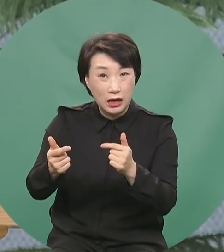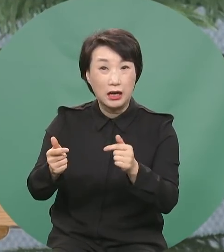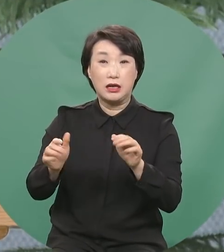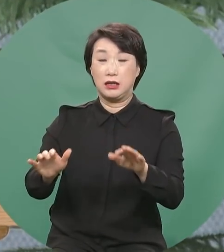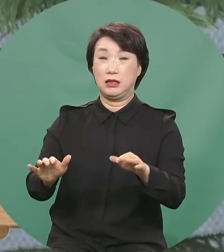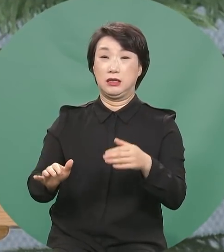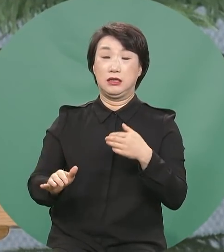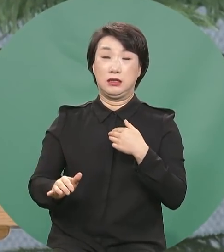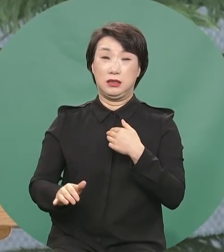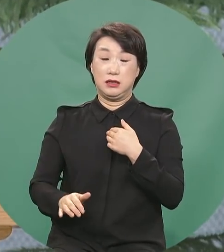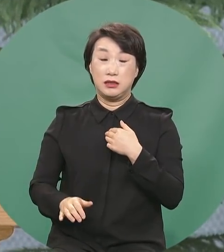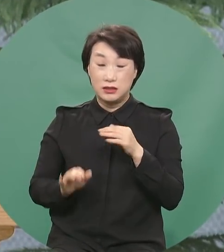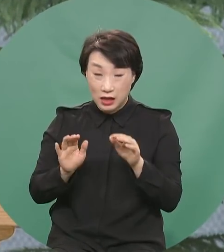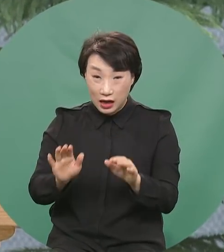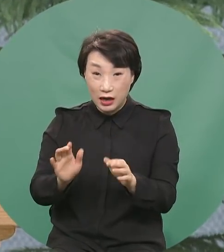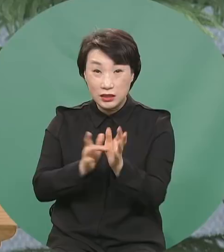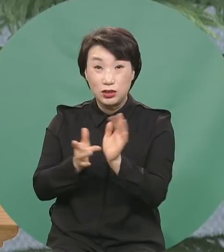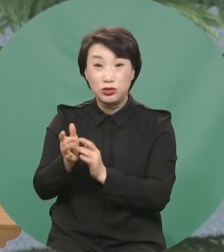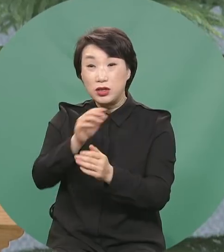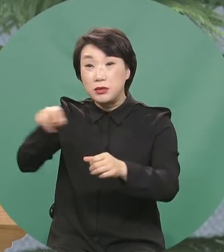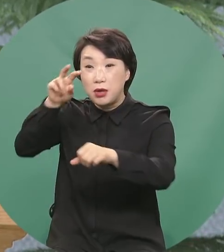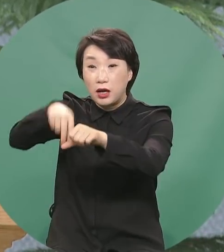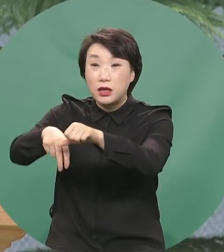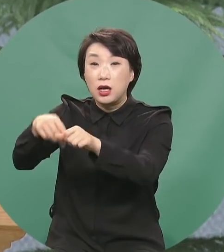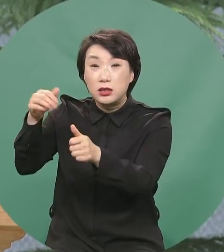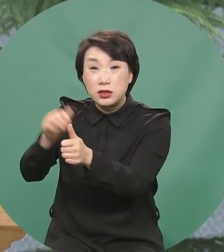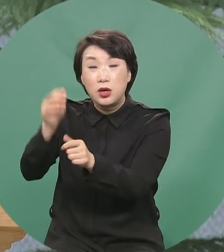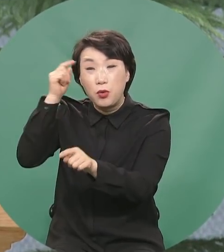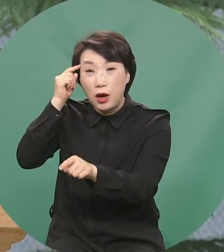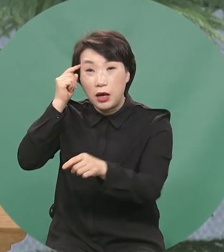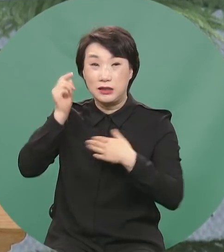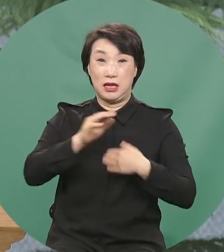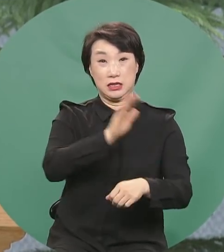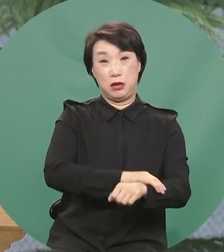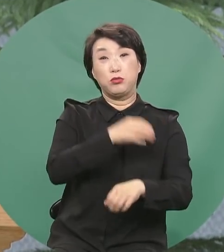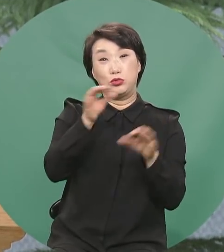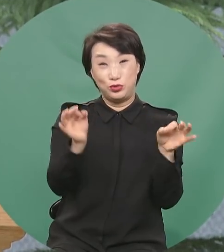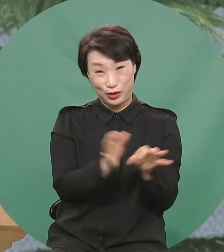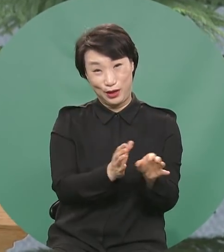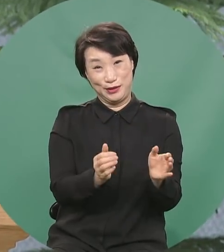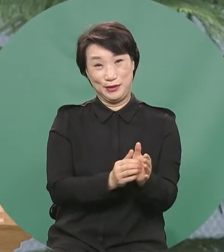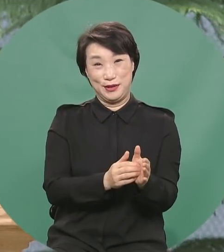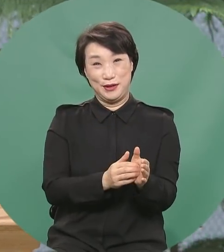아니라 그가 찔림은 내 허물이 사라져 버렸다.